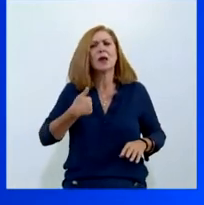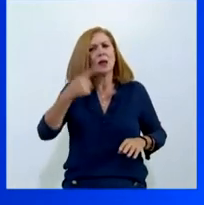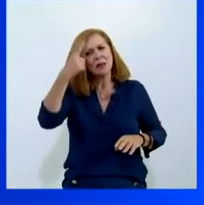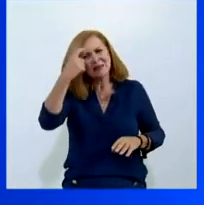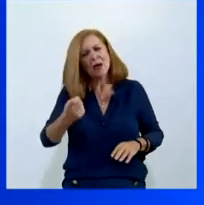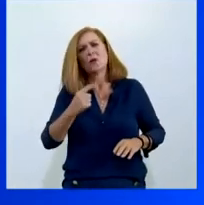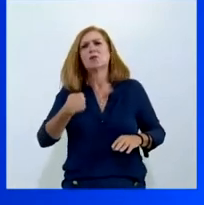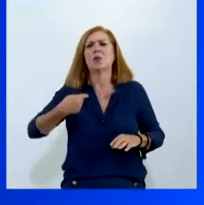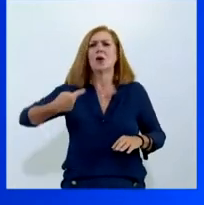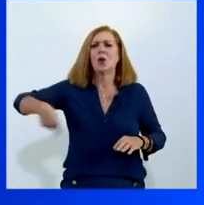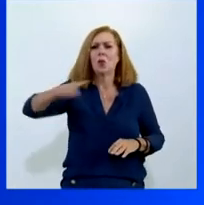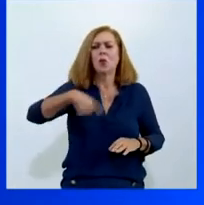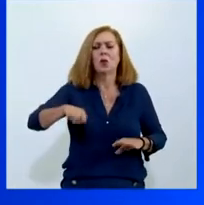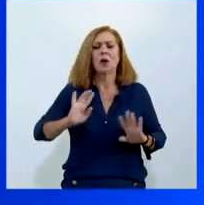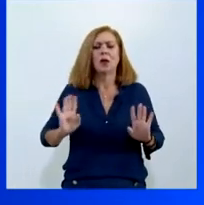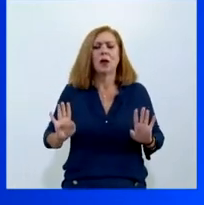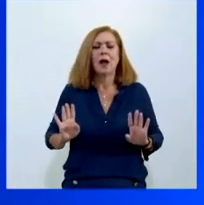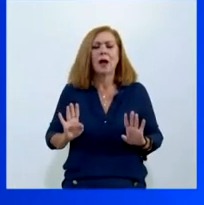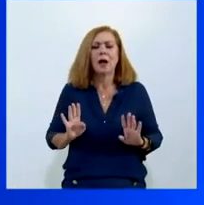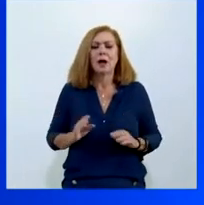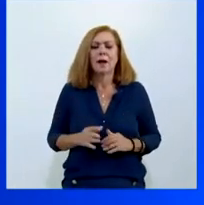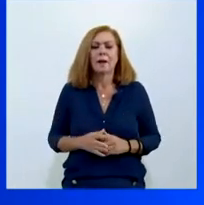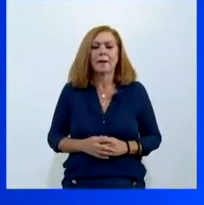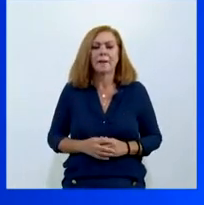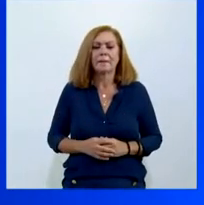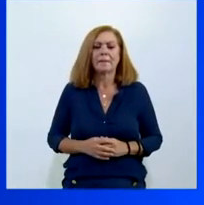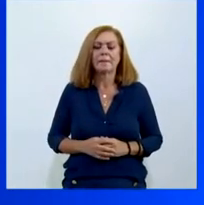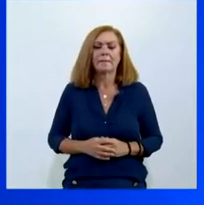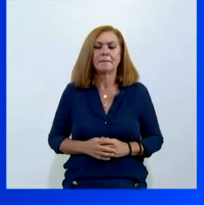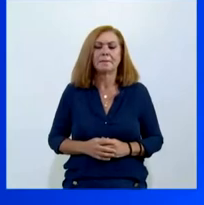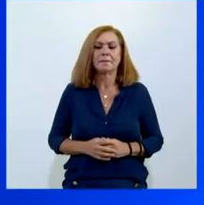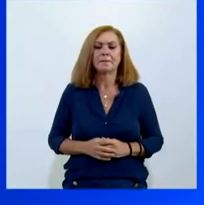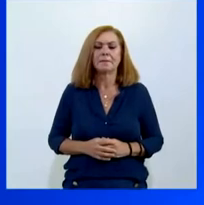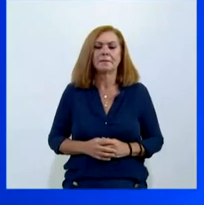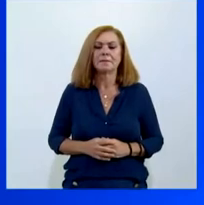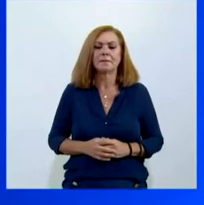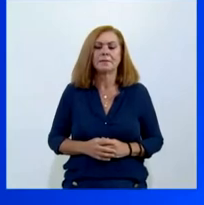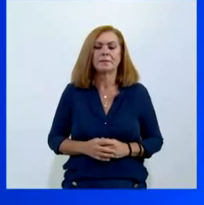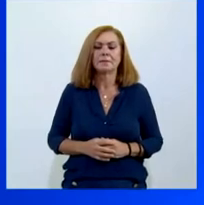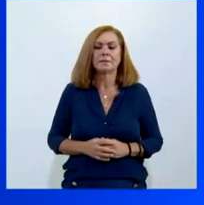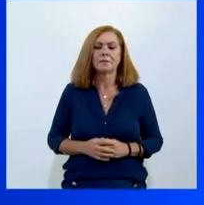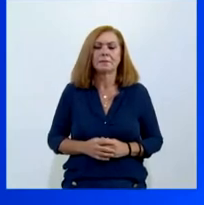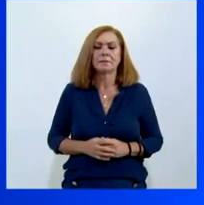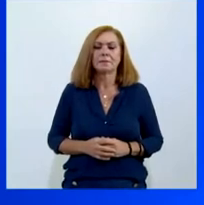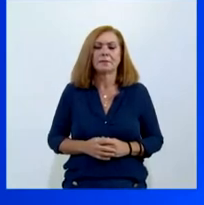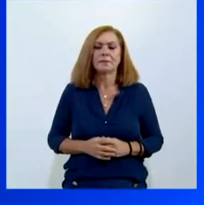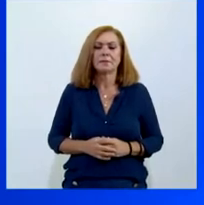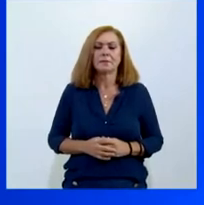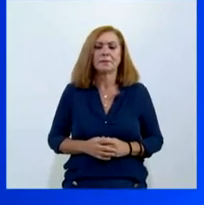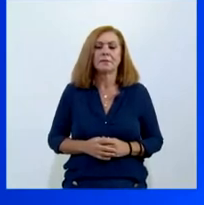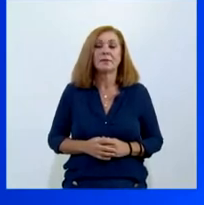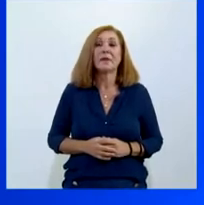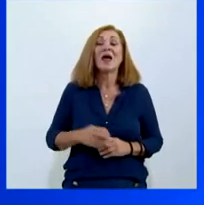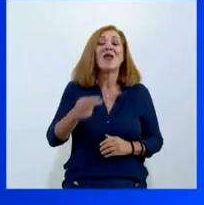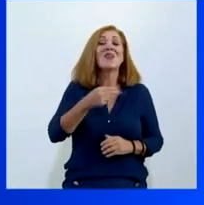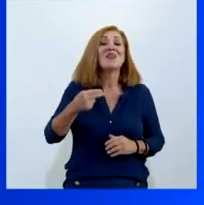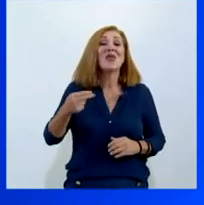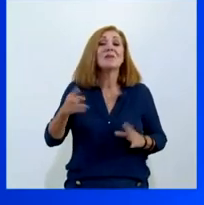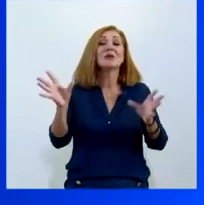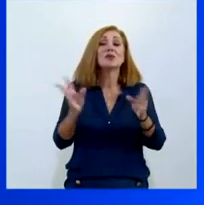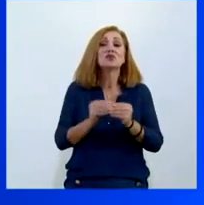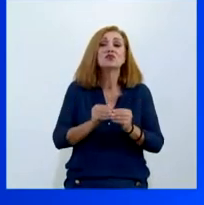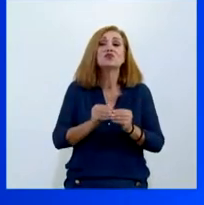όλοι. Και τα ζητήματα τα οποία έχουν να κάνουν με την εθνική κυριαρχία, την